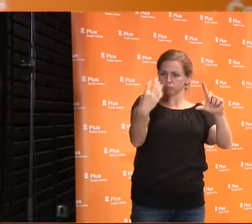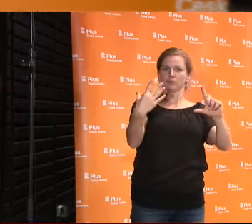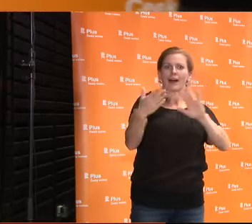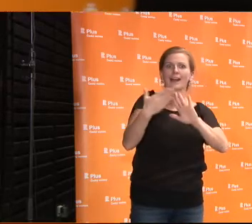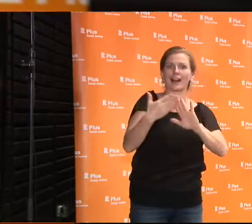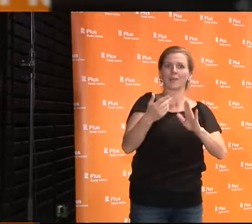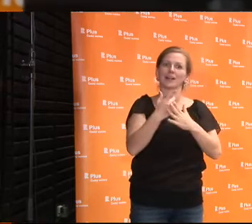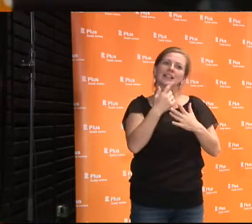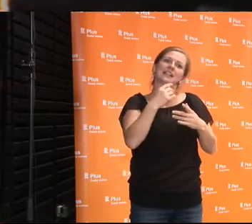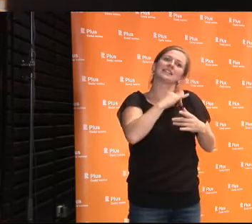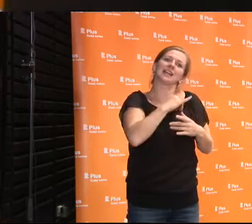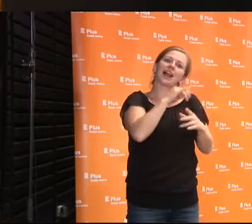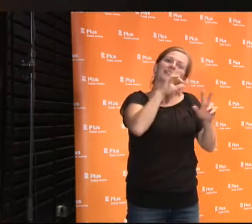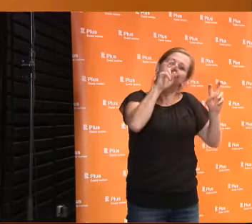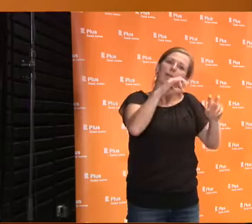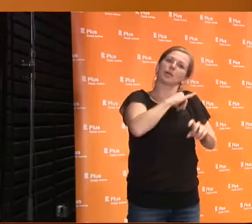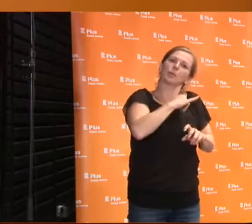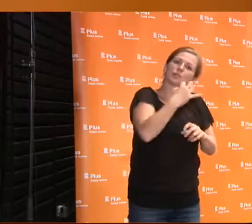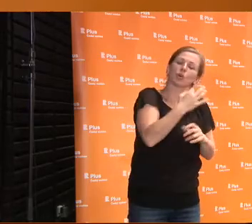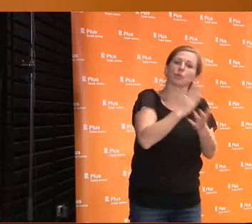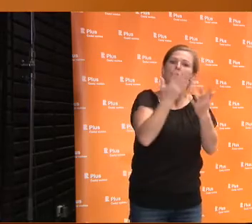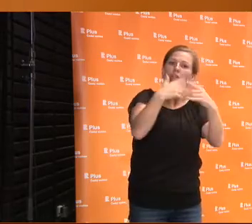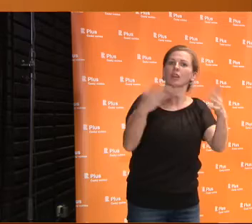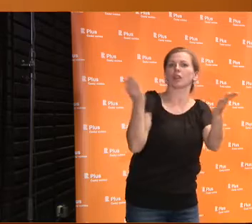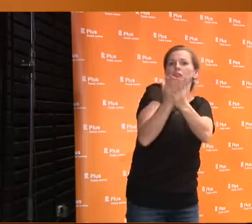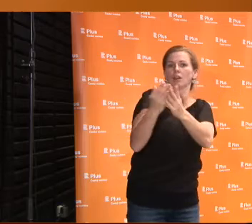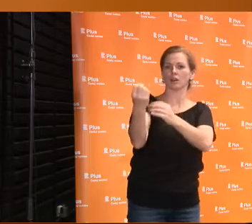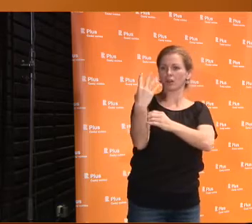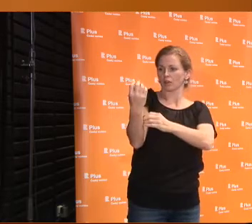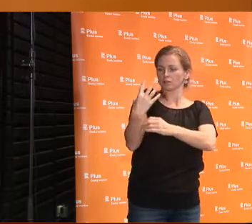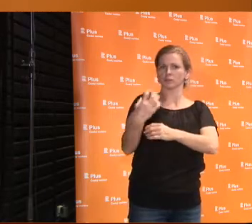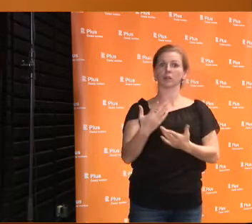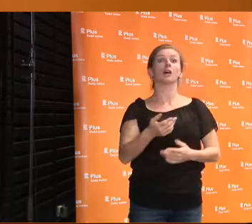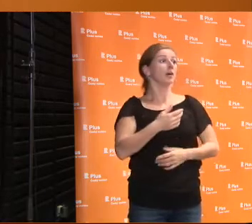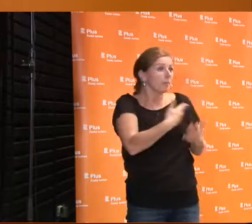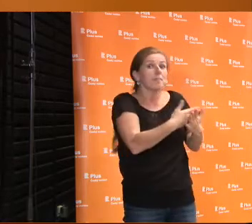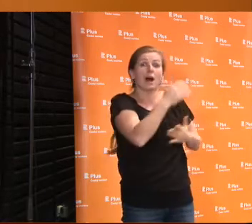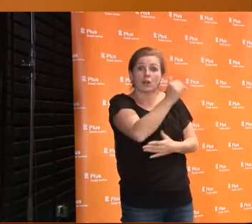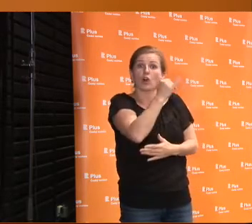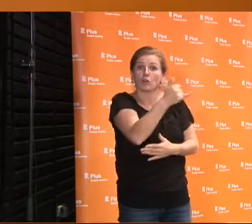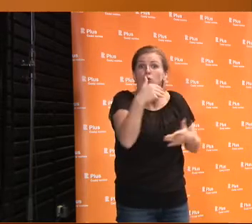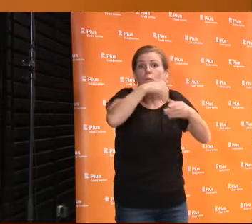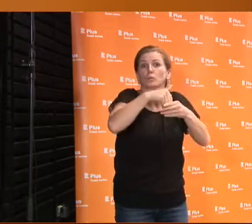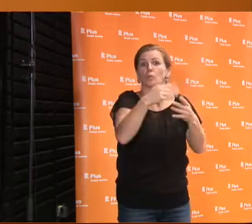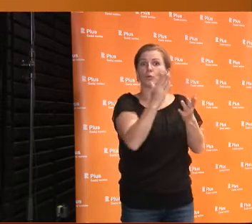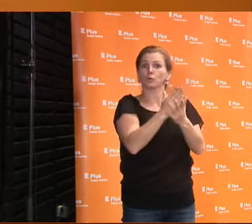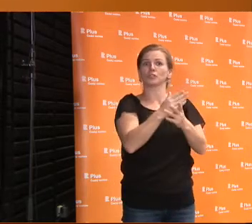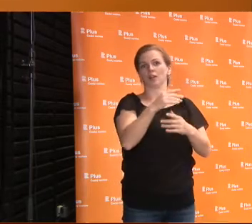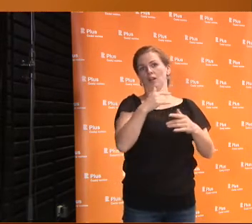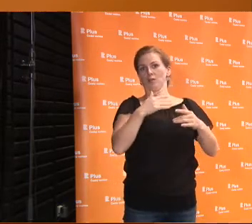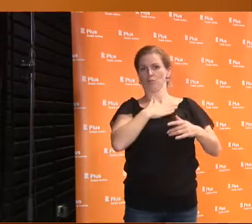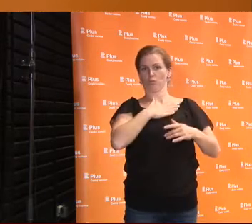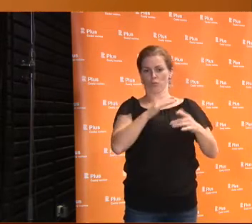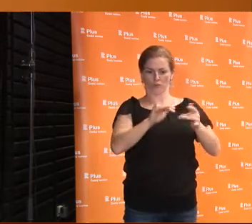reklamy, s kterými jste schopni se identifikovat, to už je nějaký proces, že prostě kognitivního vyhodnocování dat, které u vás